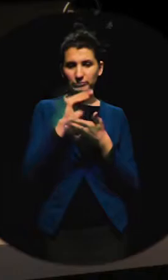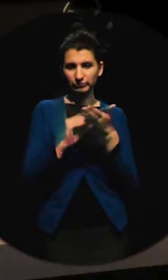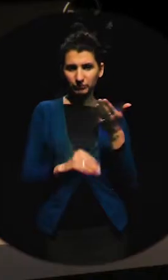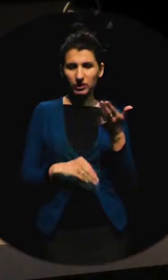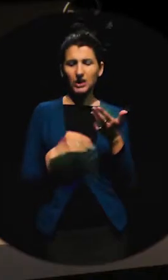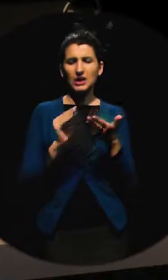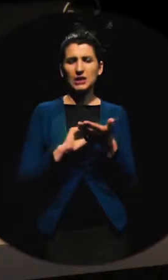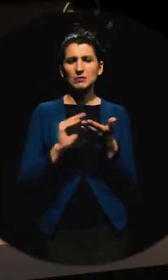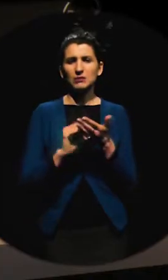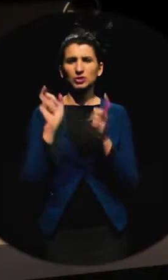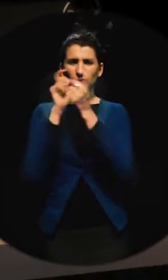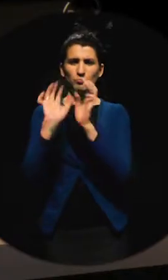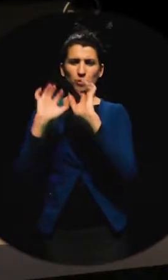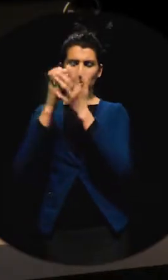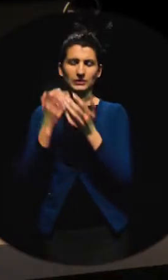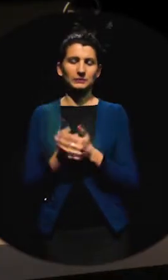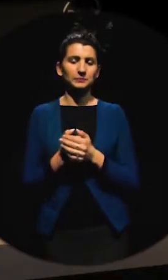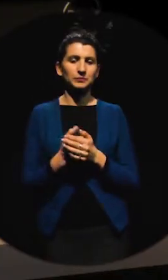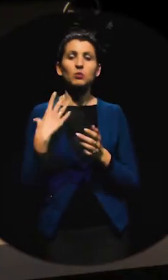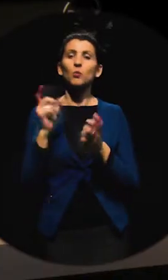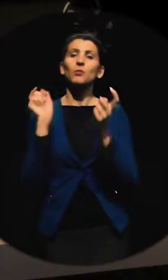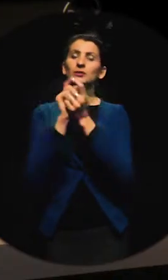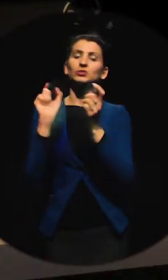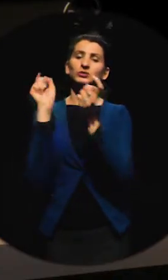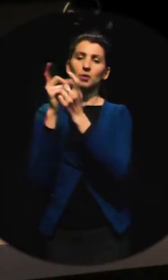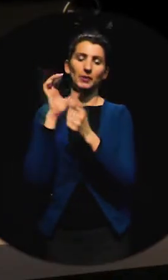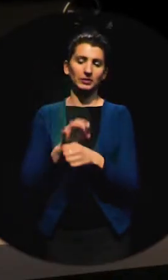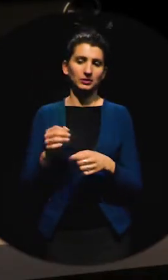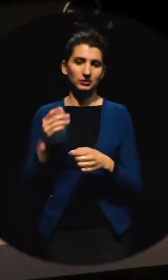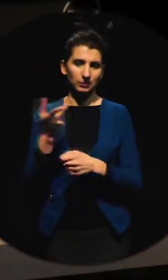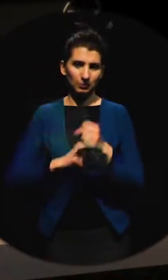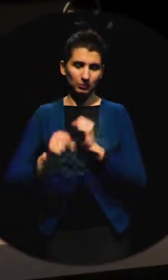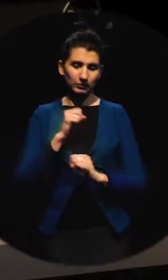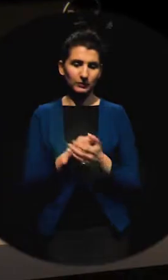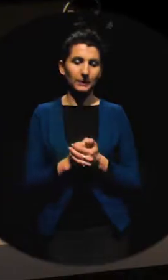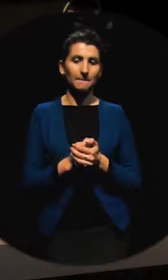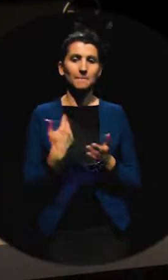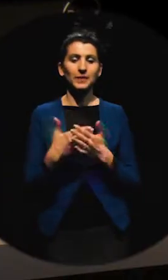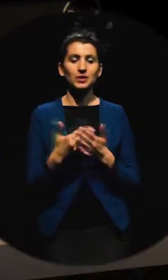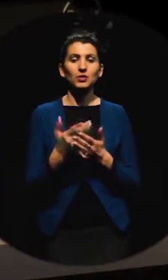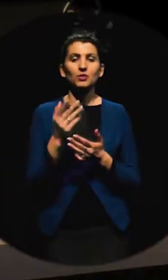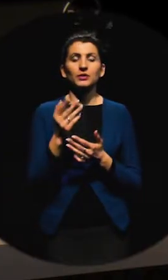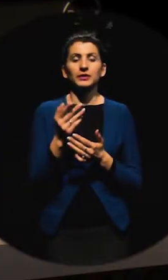retorycznych, które uobecniły się także podczas protestu w Sejmie. Jedną z pierwszych